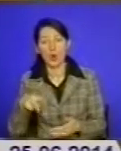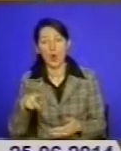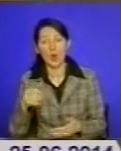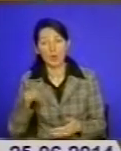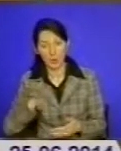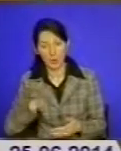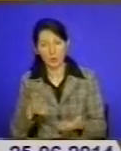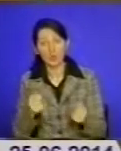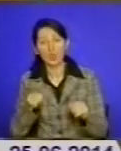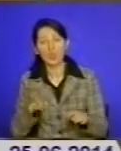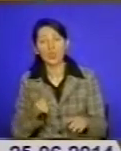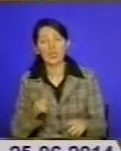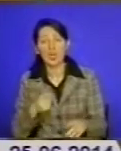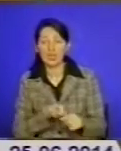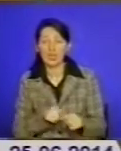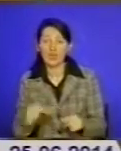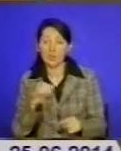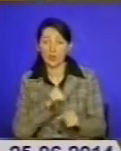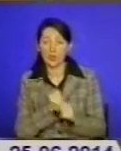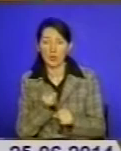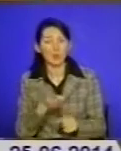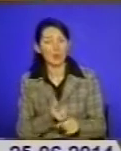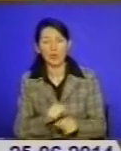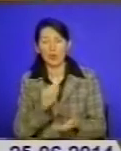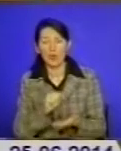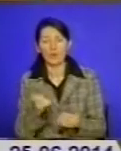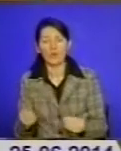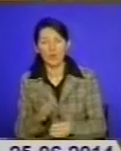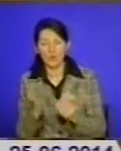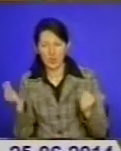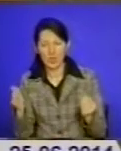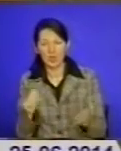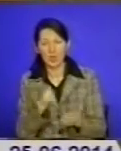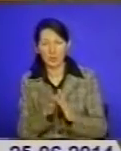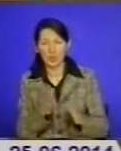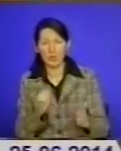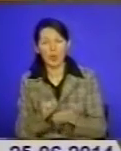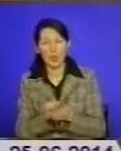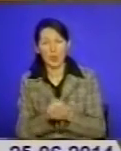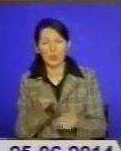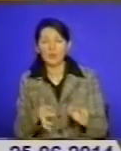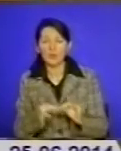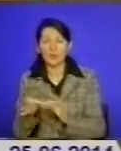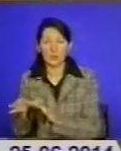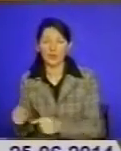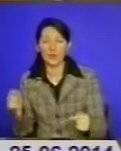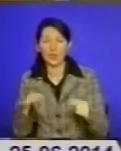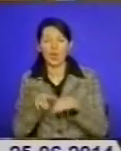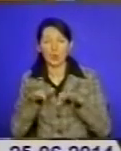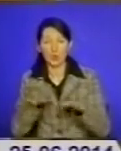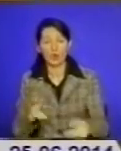прийнято рішення, як це все робиться, там дуже великий документ, але він скрупульозно визначає всю процедуру відповідно до